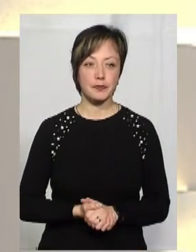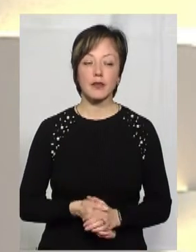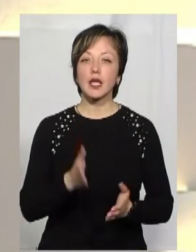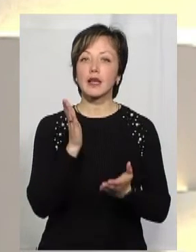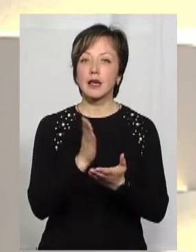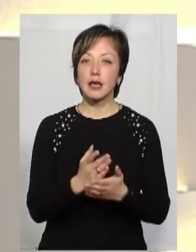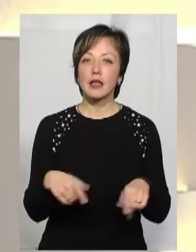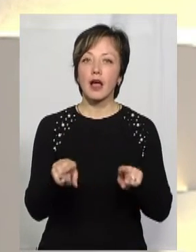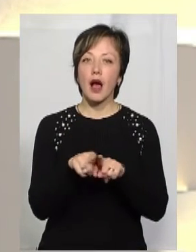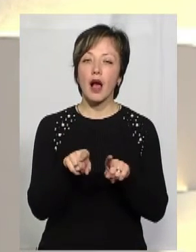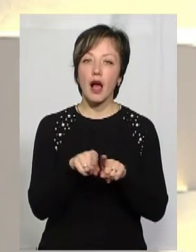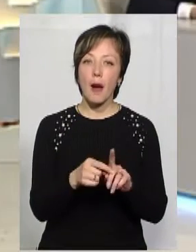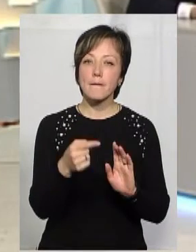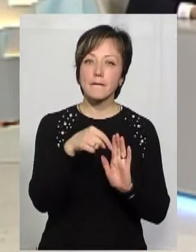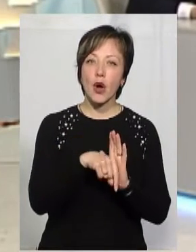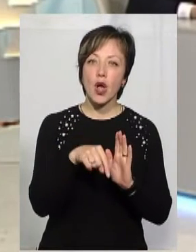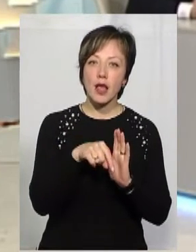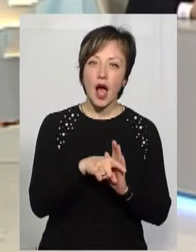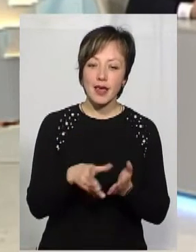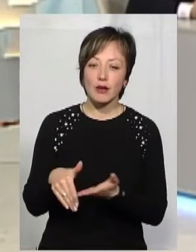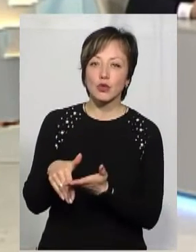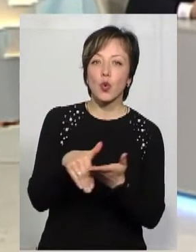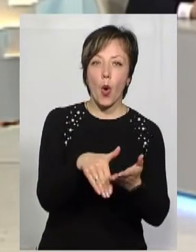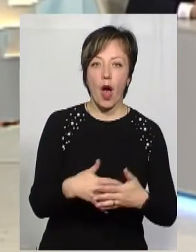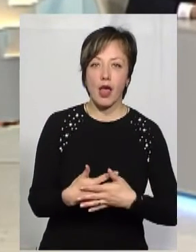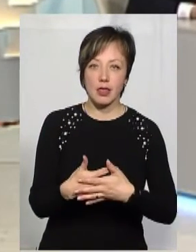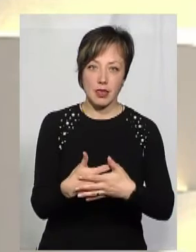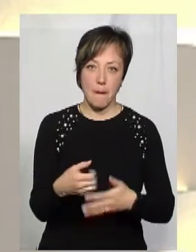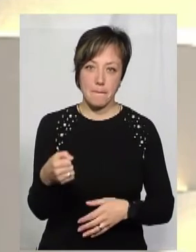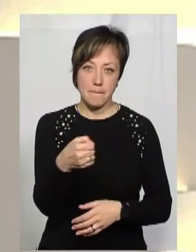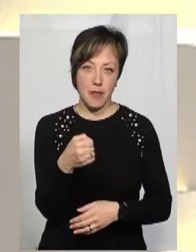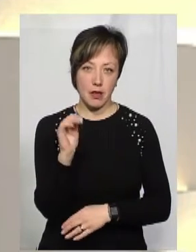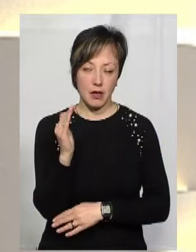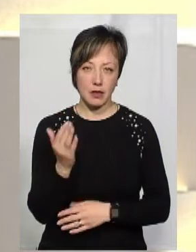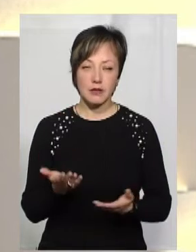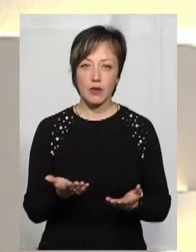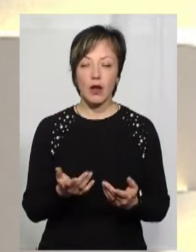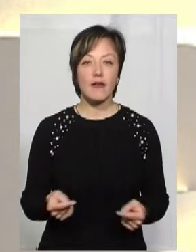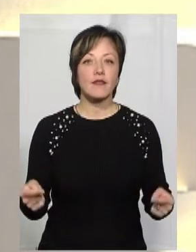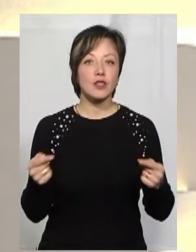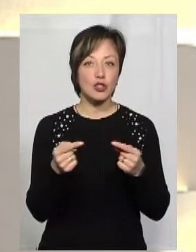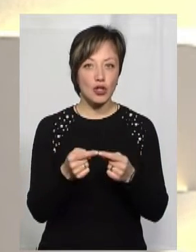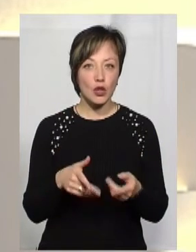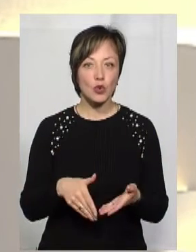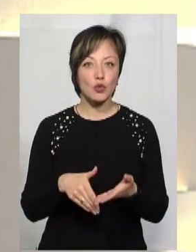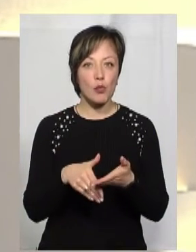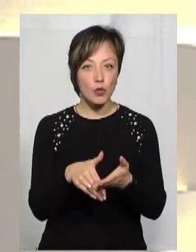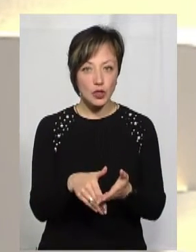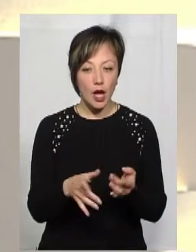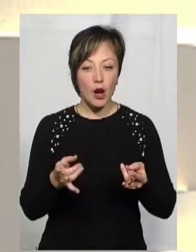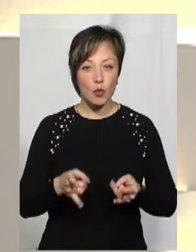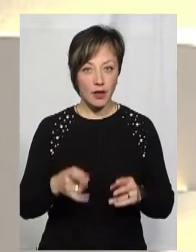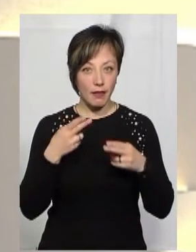таке поняття, як сурогатне материнство. Так є. І воно визначається як допоміжна